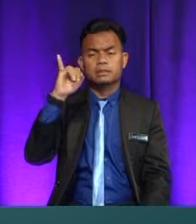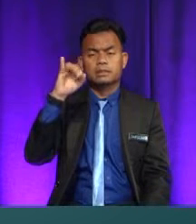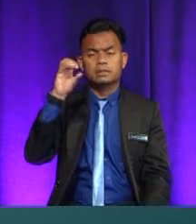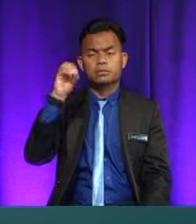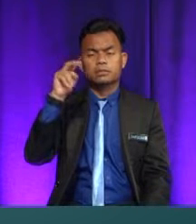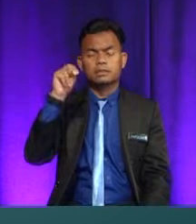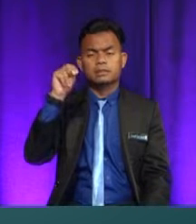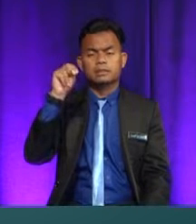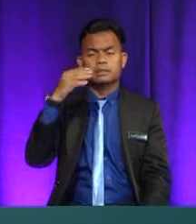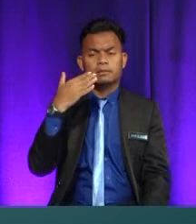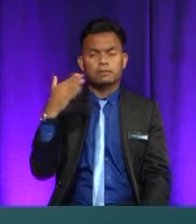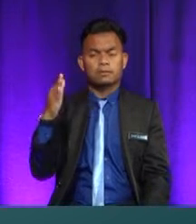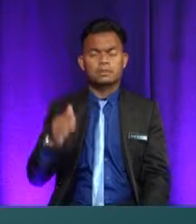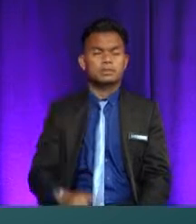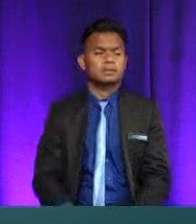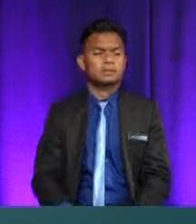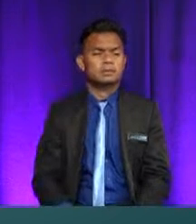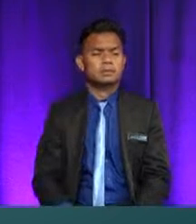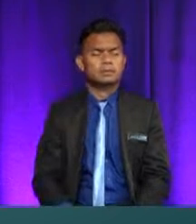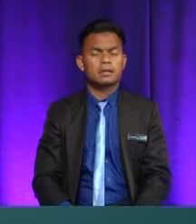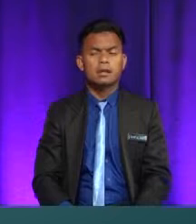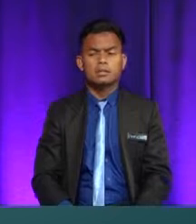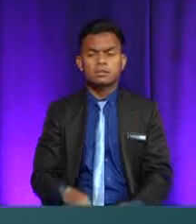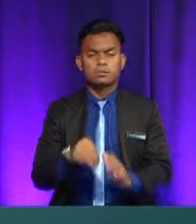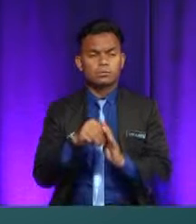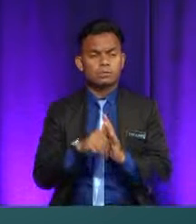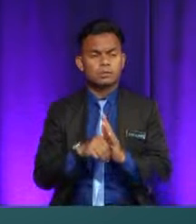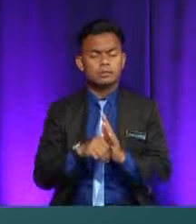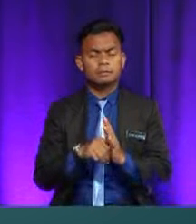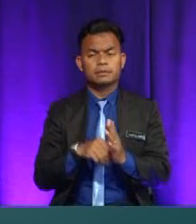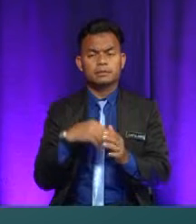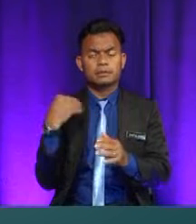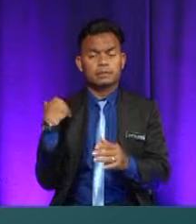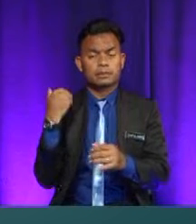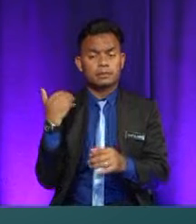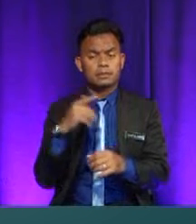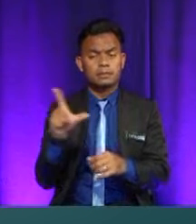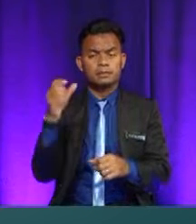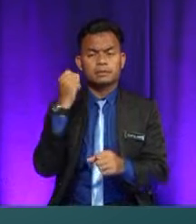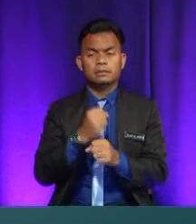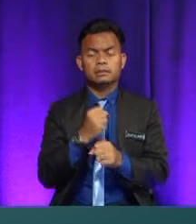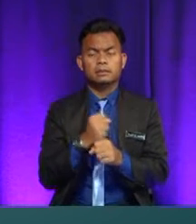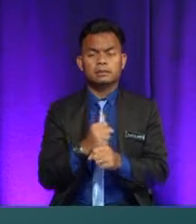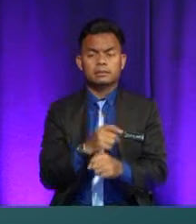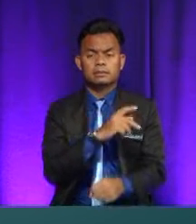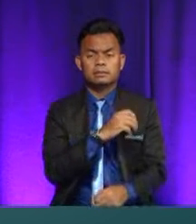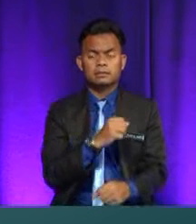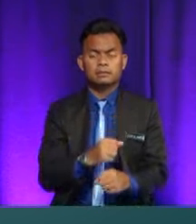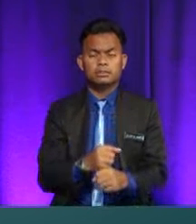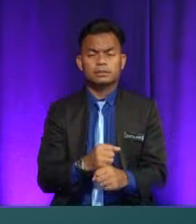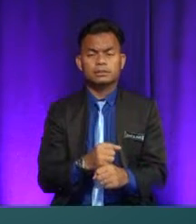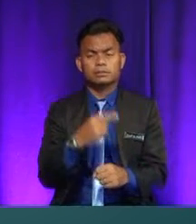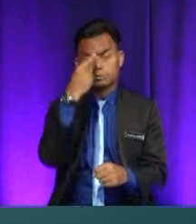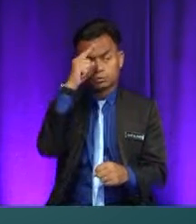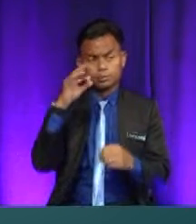jadi tenaga yang minimum diperlukan untuk membebaskan nah elektronik